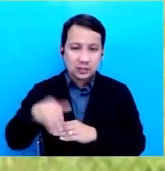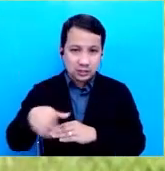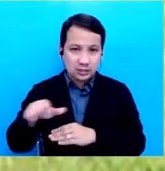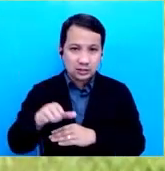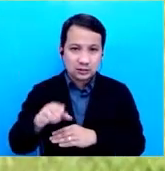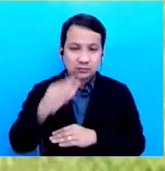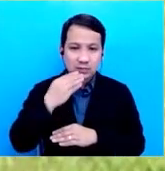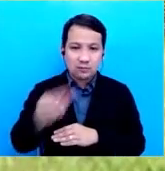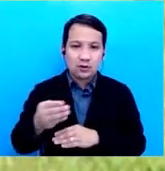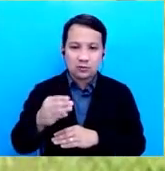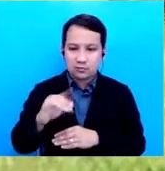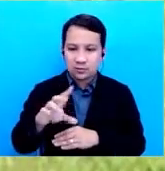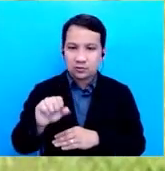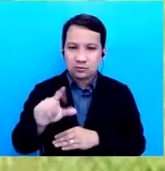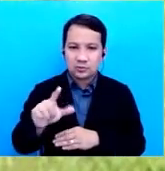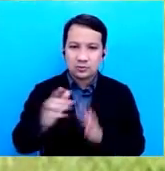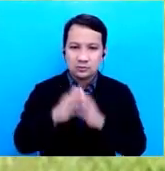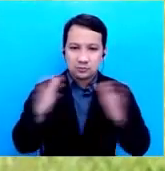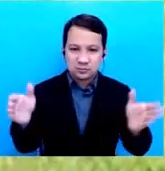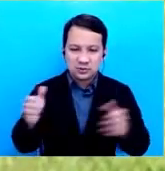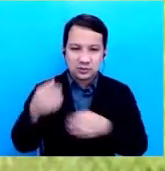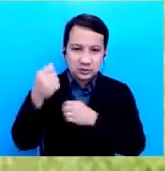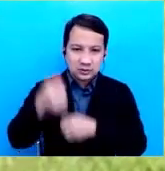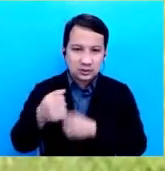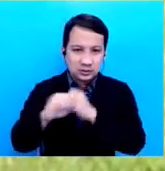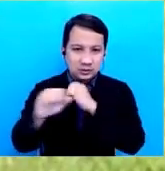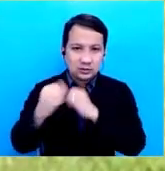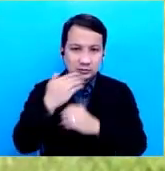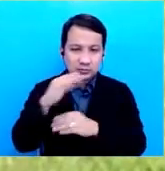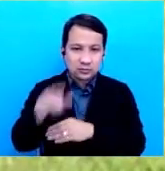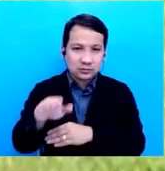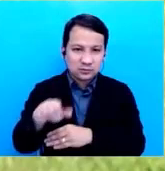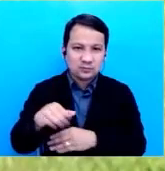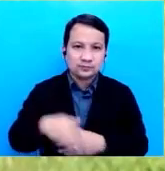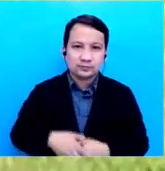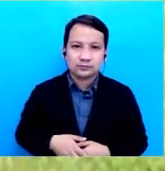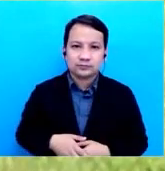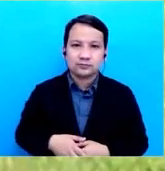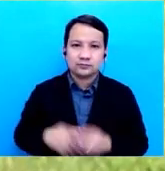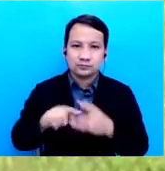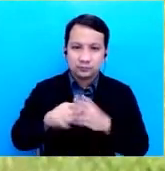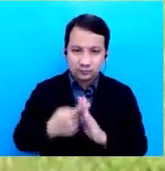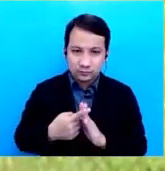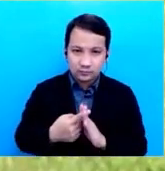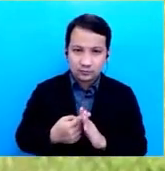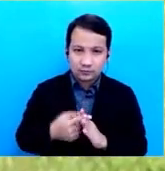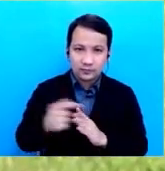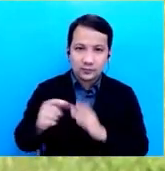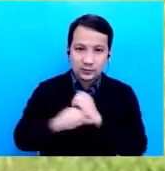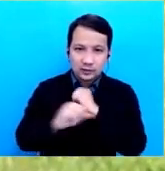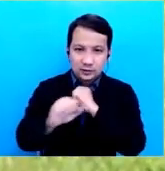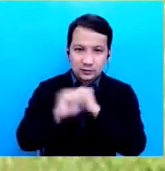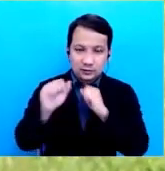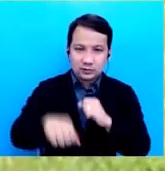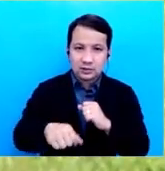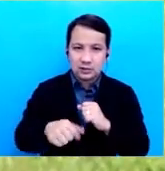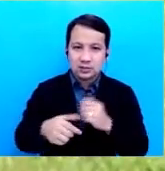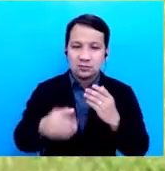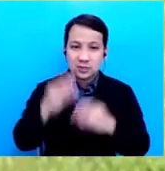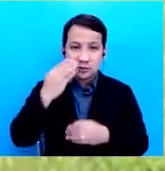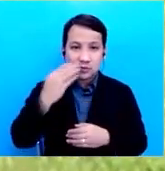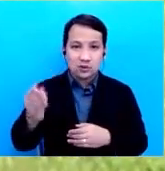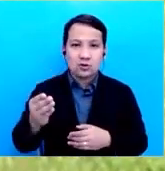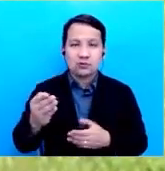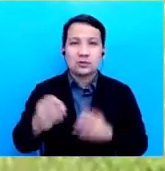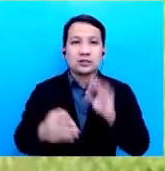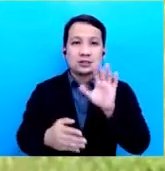Bacolod kung saan gagawin yung malaking rally mamayang hapon. At magsisimula yung program doon sa Grand Rally sa Bacolod ng